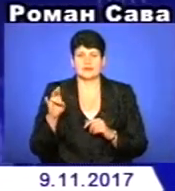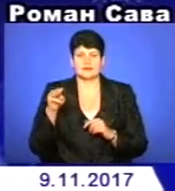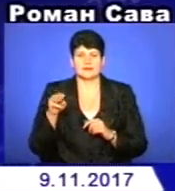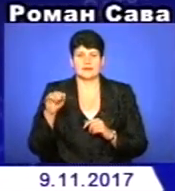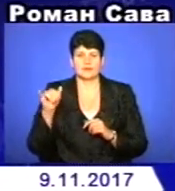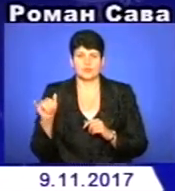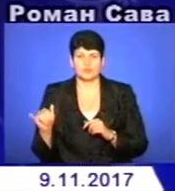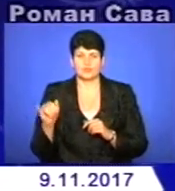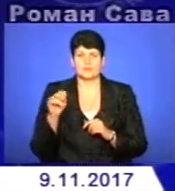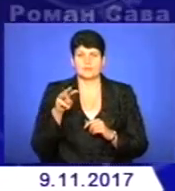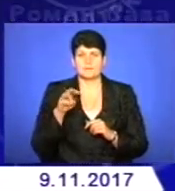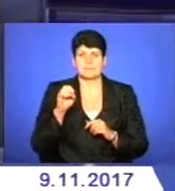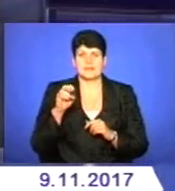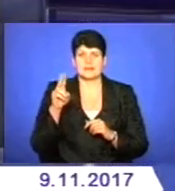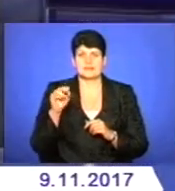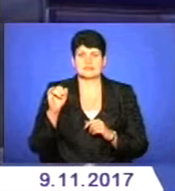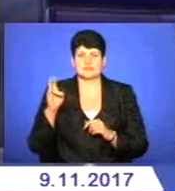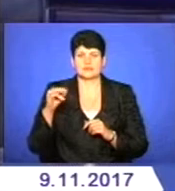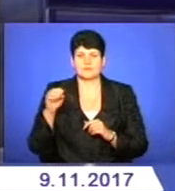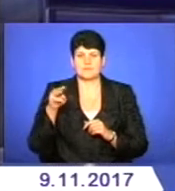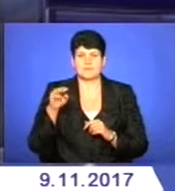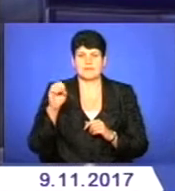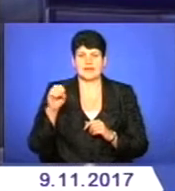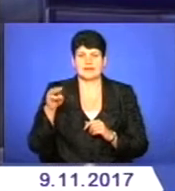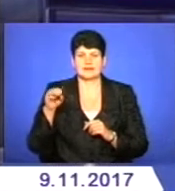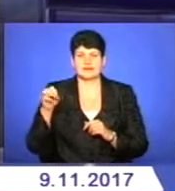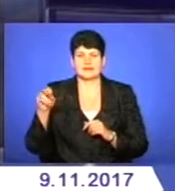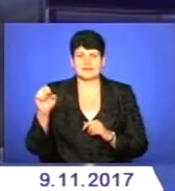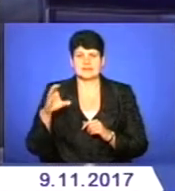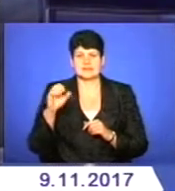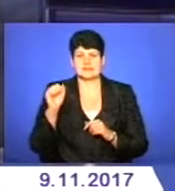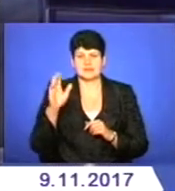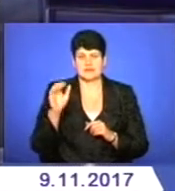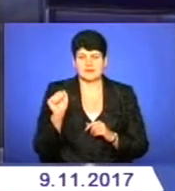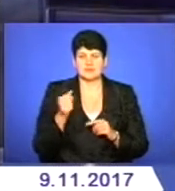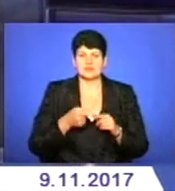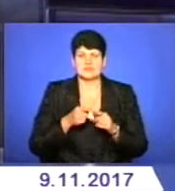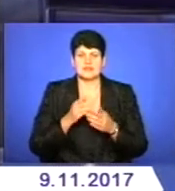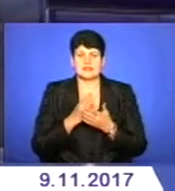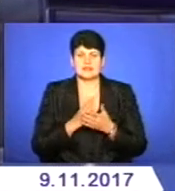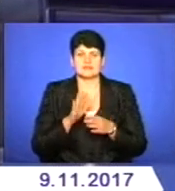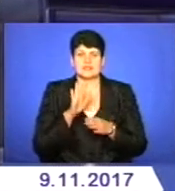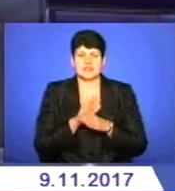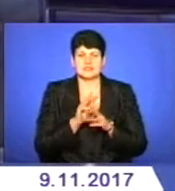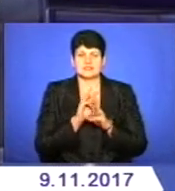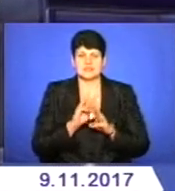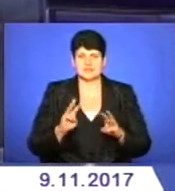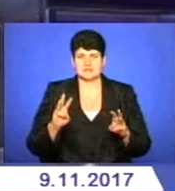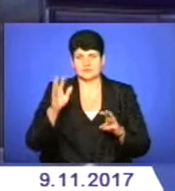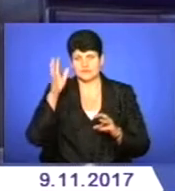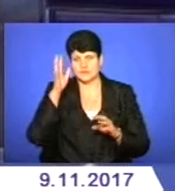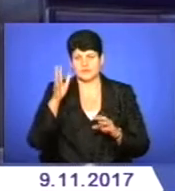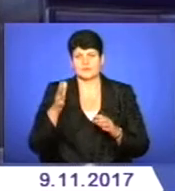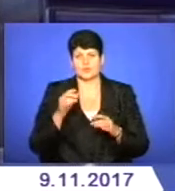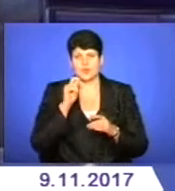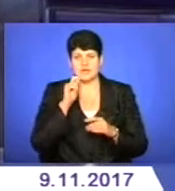Полюя Павло Мецедонський, Віталій Петелецький та Роман Сава. Про це йдеться у наказі Міністерства освіти і науки України. Нагадаю,